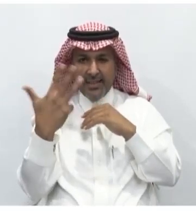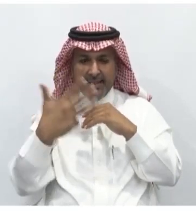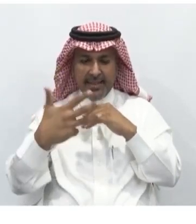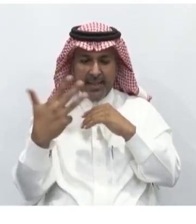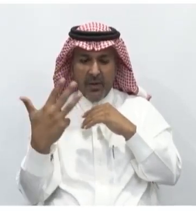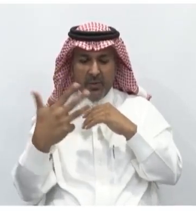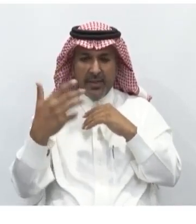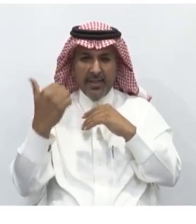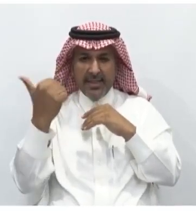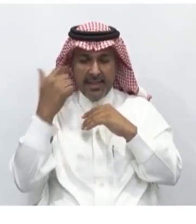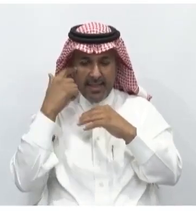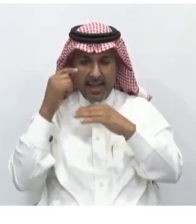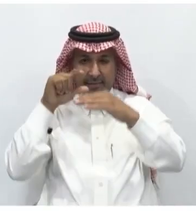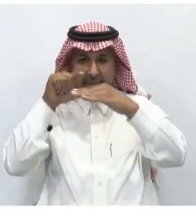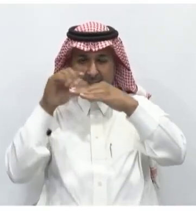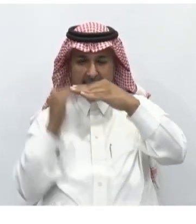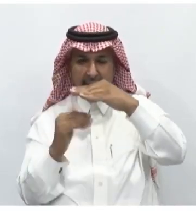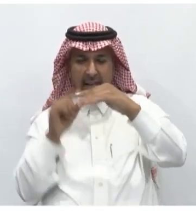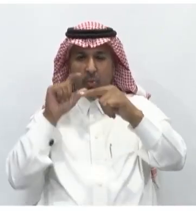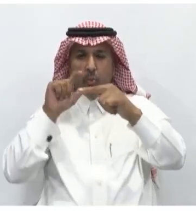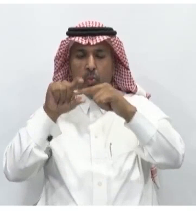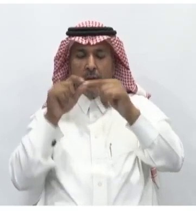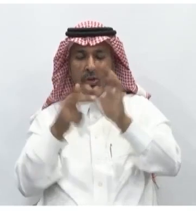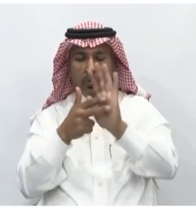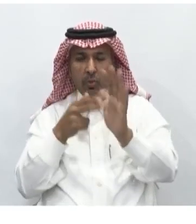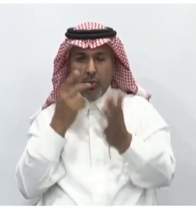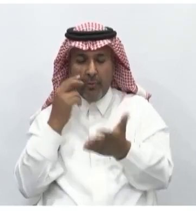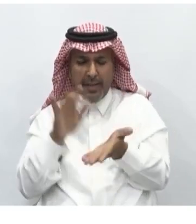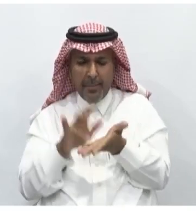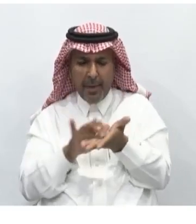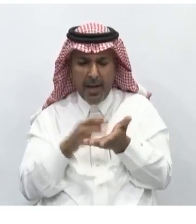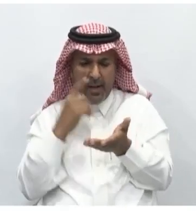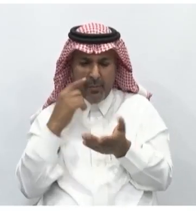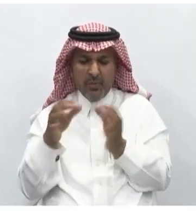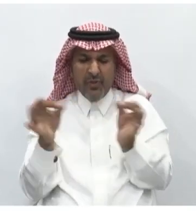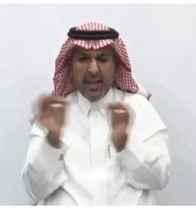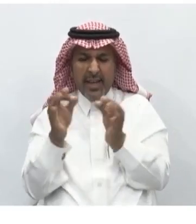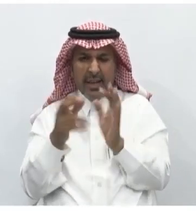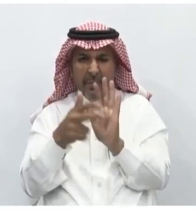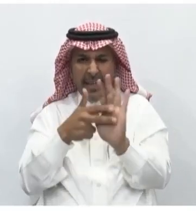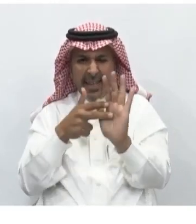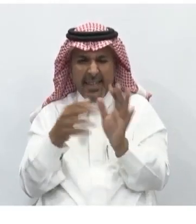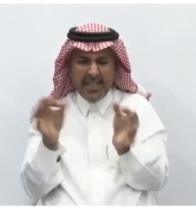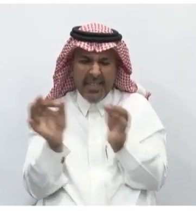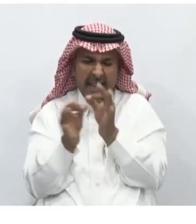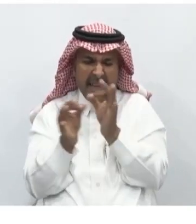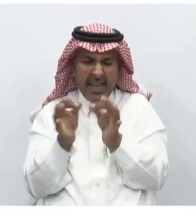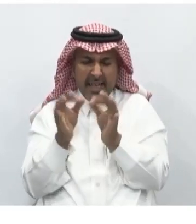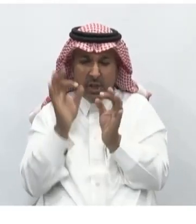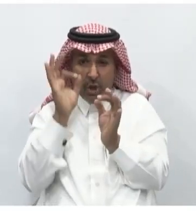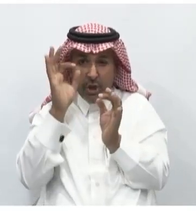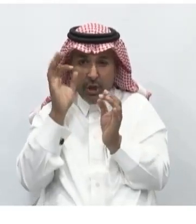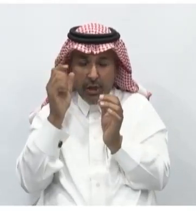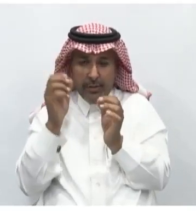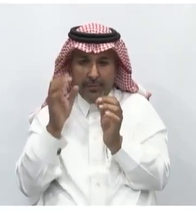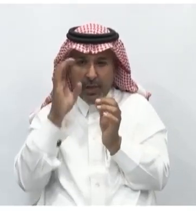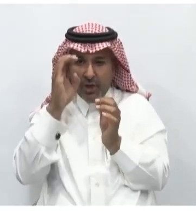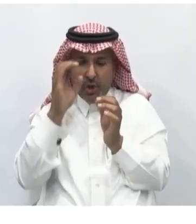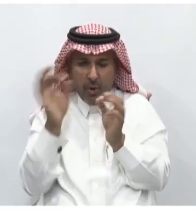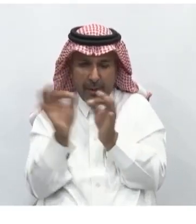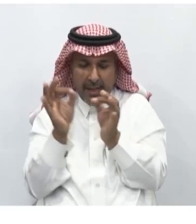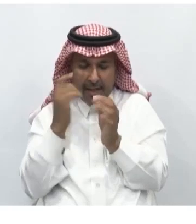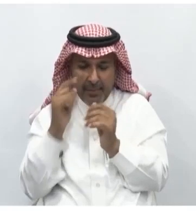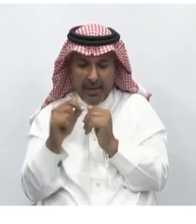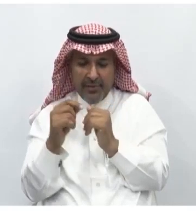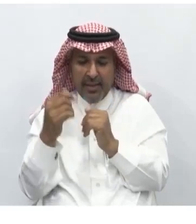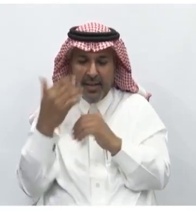أيضاً 6 9 9 6 مول من كبريتات النحاس. بالتقريب سيصبح 5 على الواحد